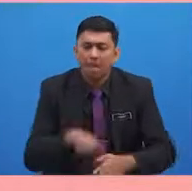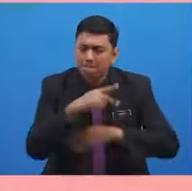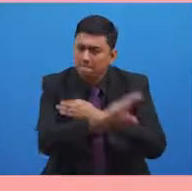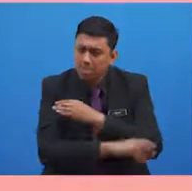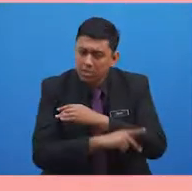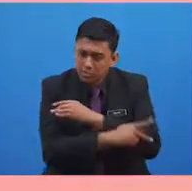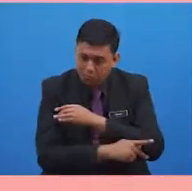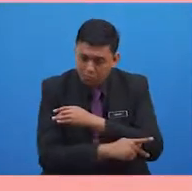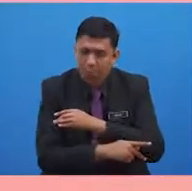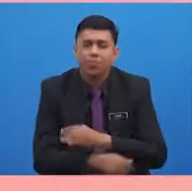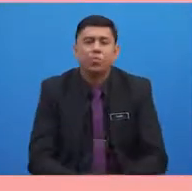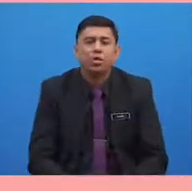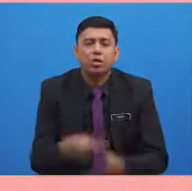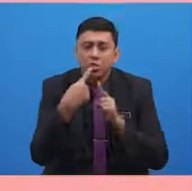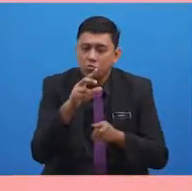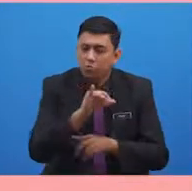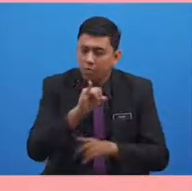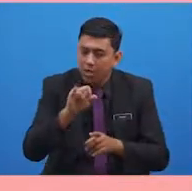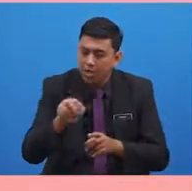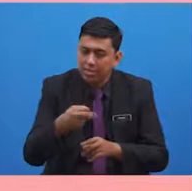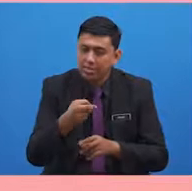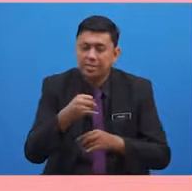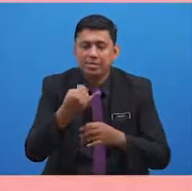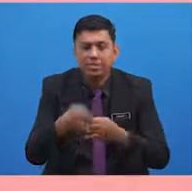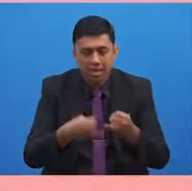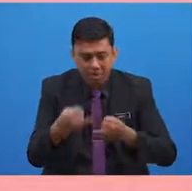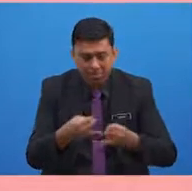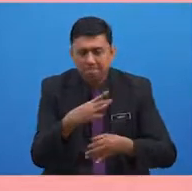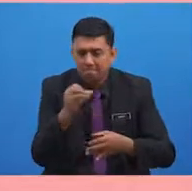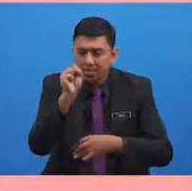Persekutuan, Suruhanjaya Pilihan Raya SPR